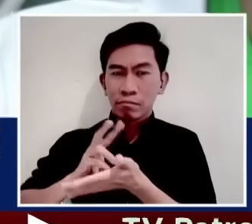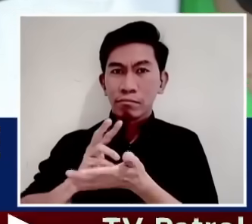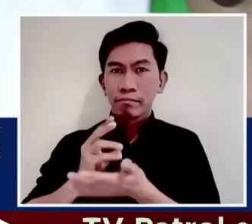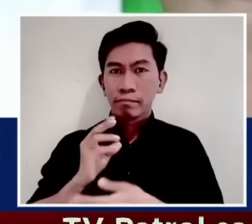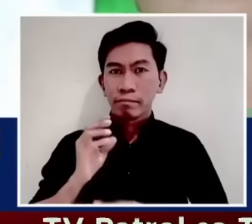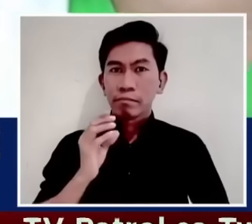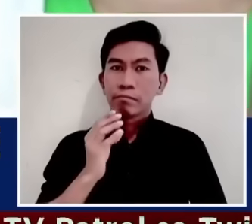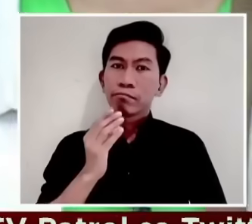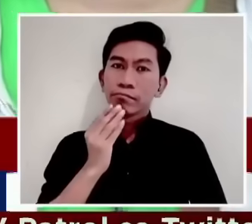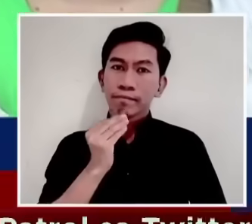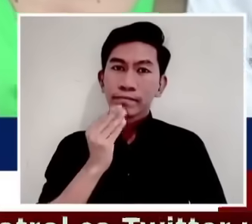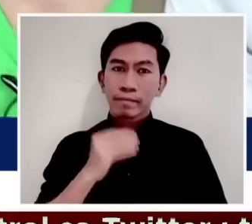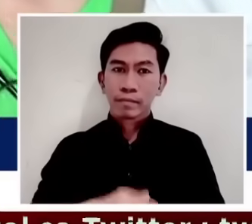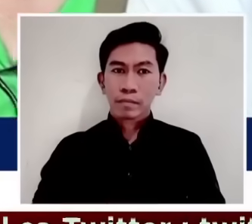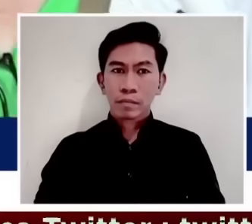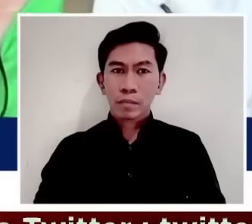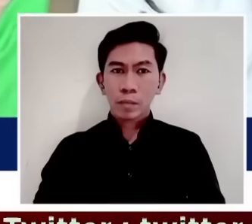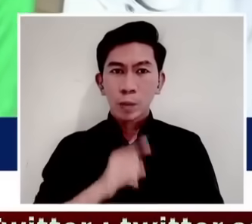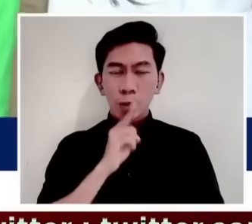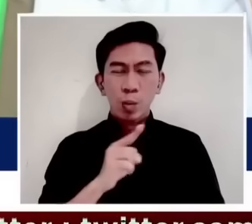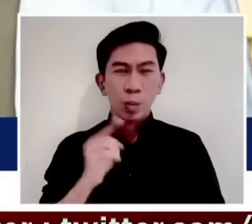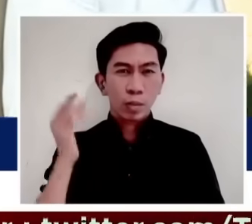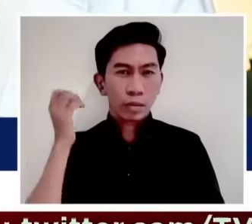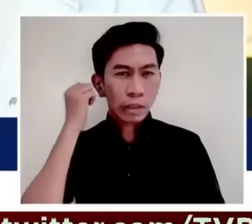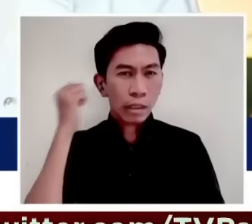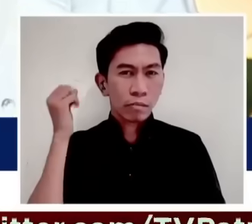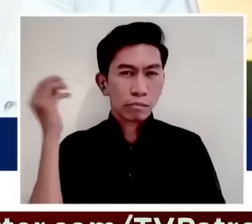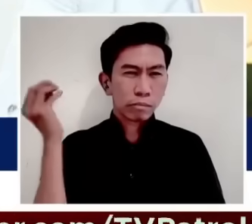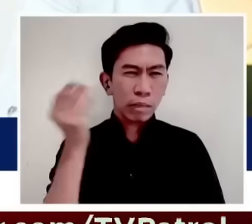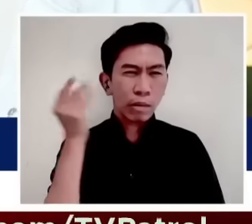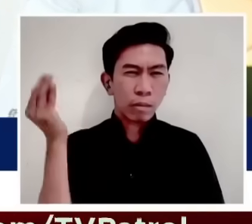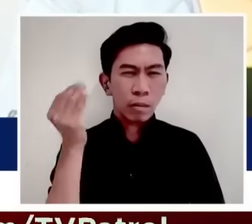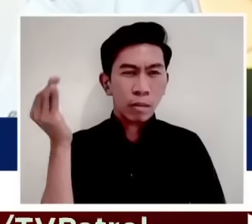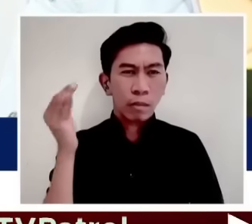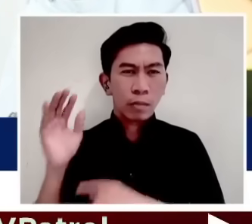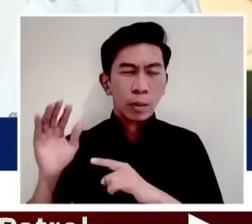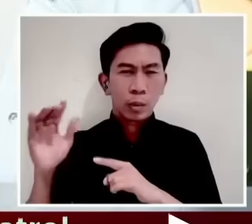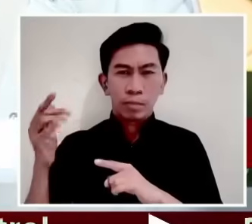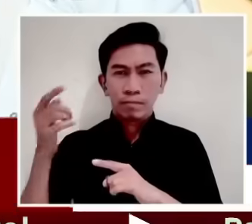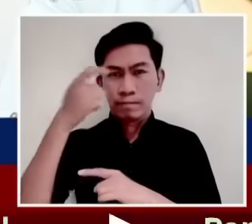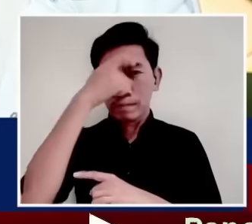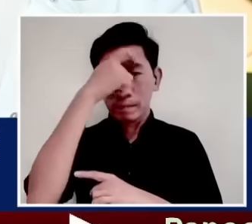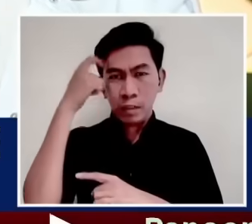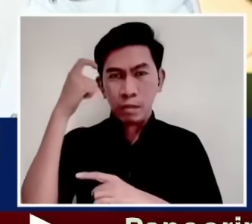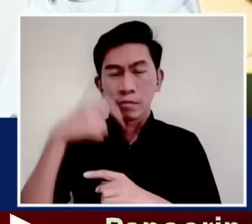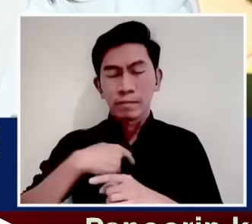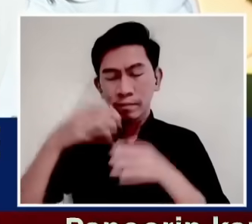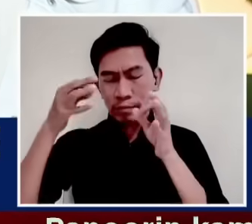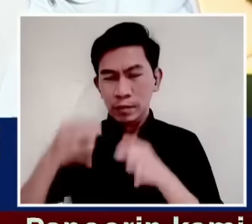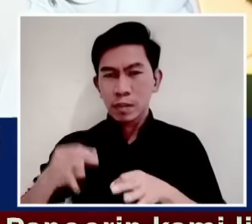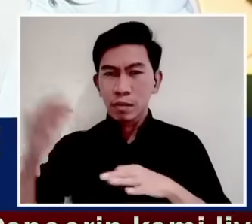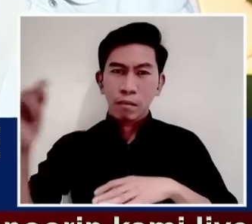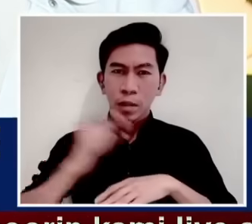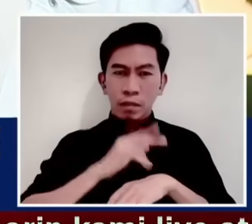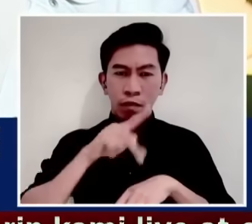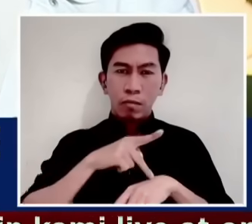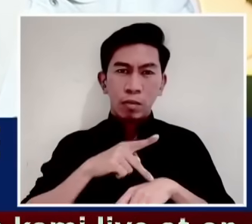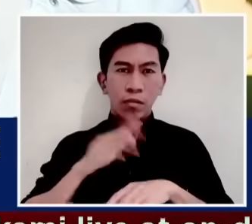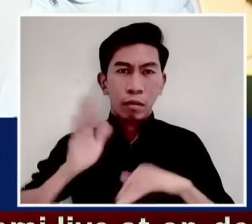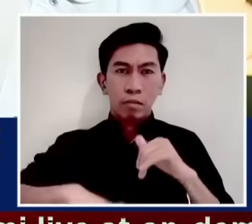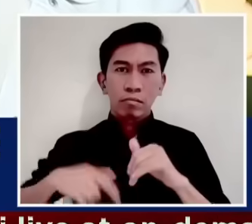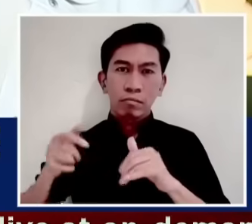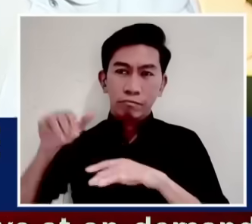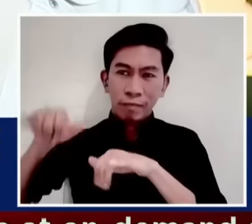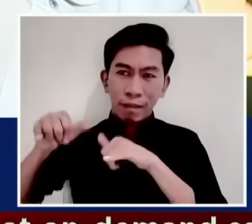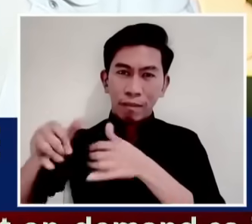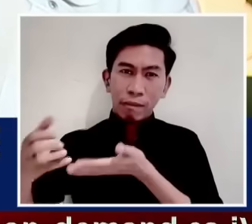Traumatic po yung sound para sa akin, kaya po naisipan ko po uwi na lang po ako kaysa po kikita ako ng malaki, pero yung